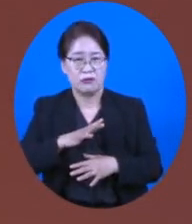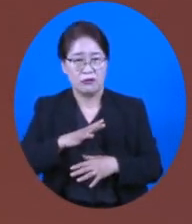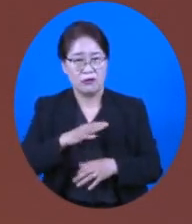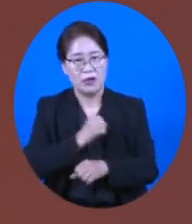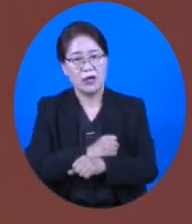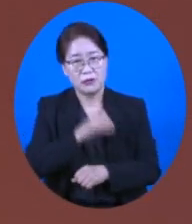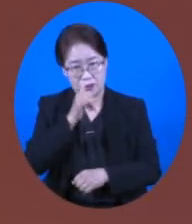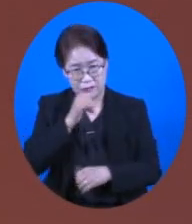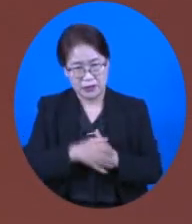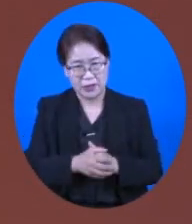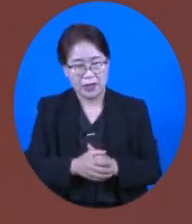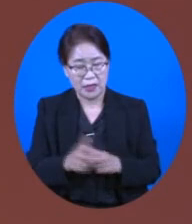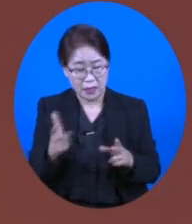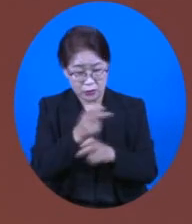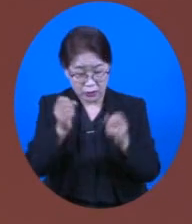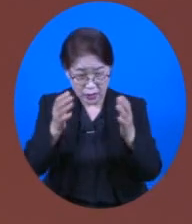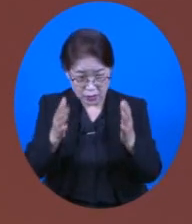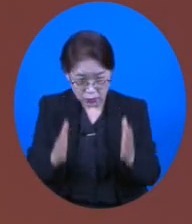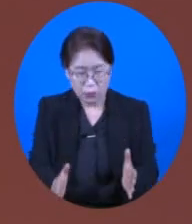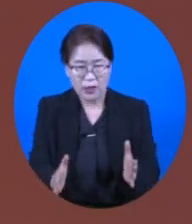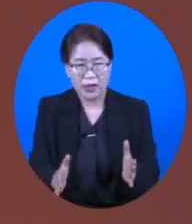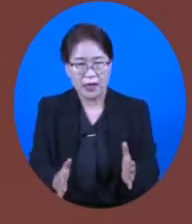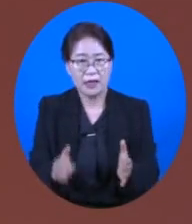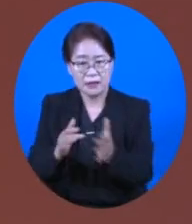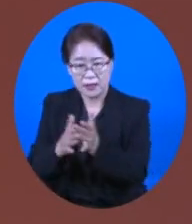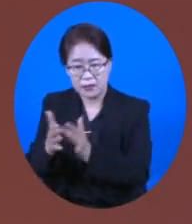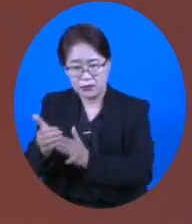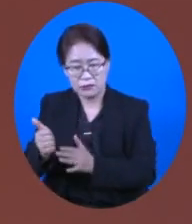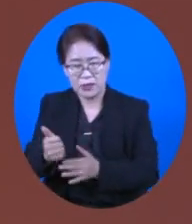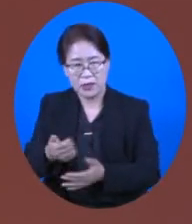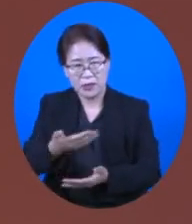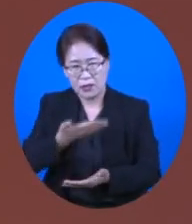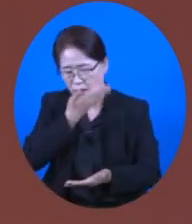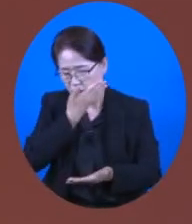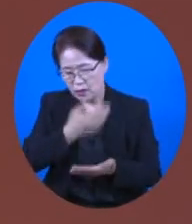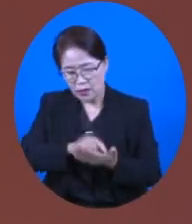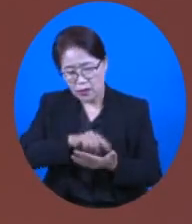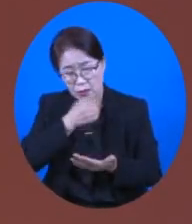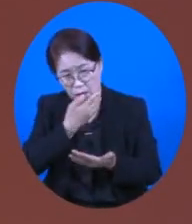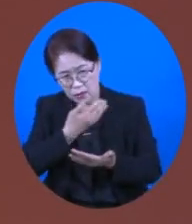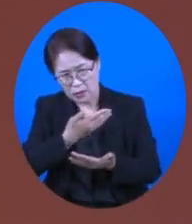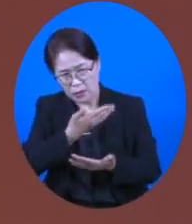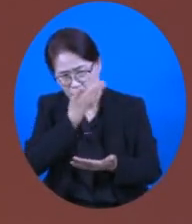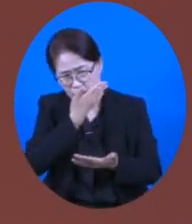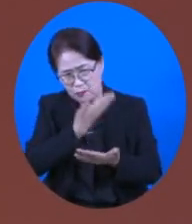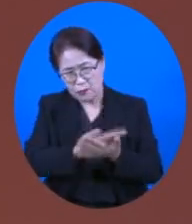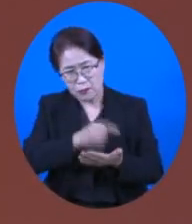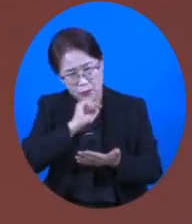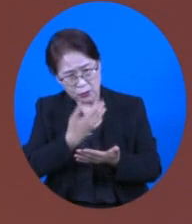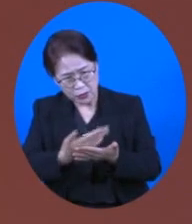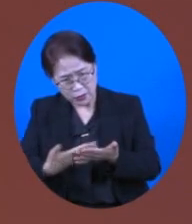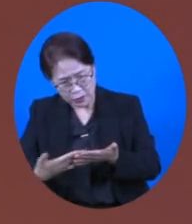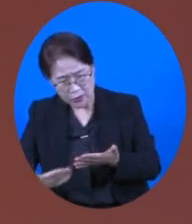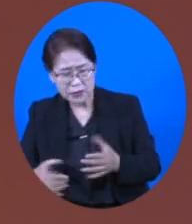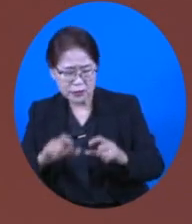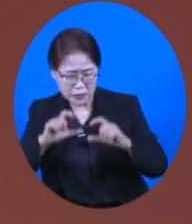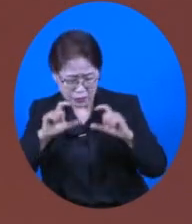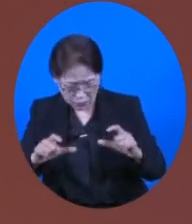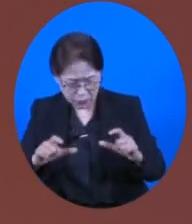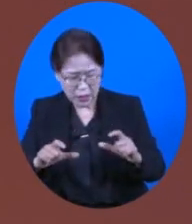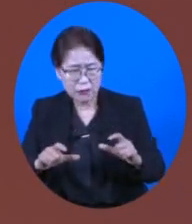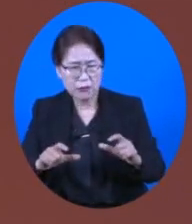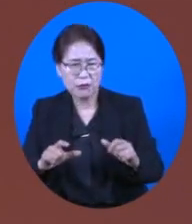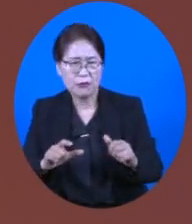그러므로 이번 한 주간 내내 예수님의 보혈을 선포하시고 예수님의 보혈을 바르시고 예수님의